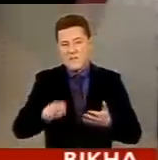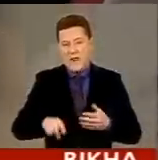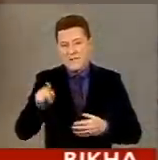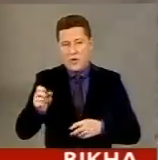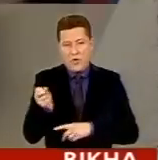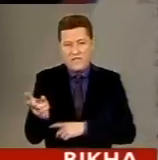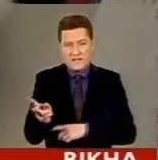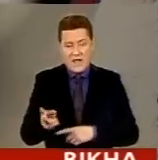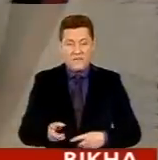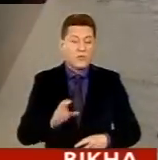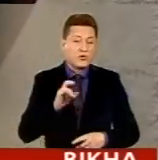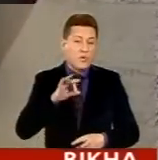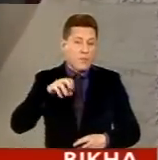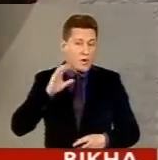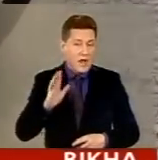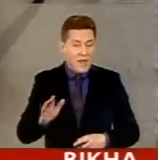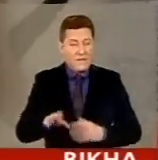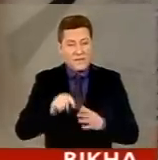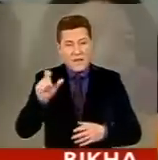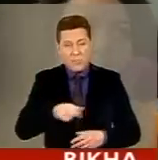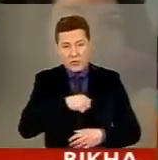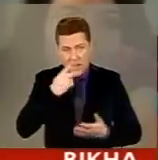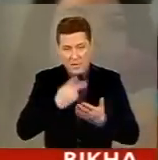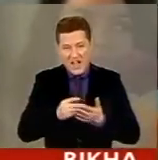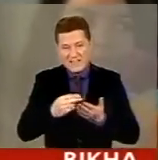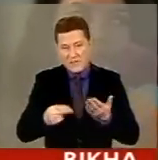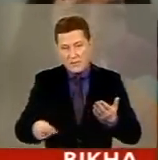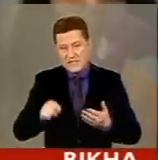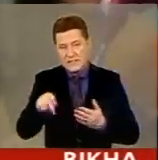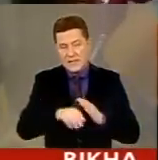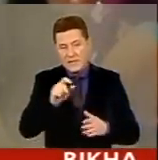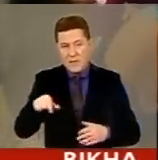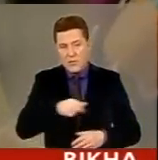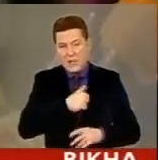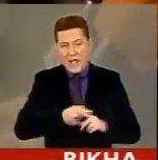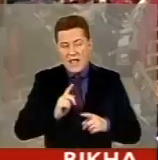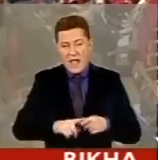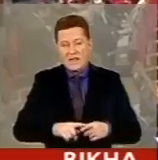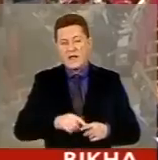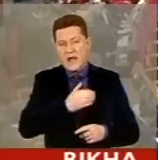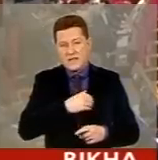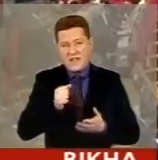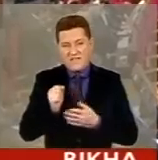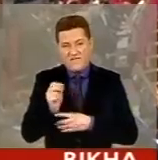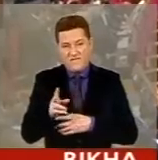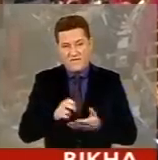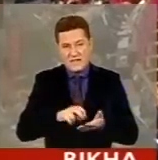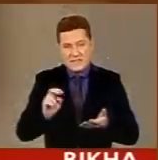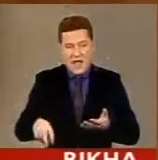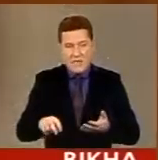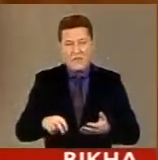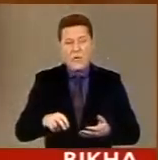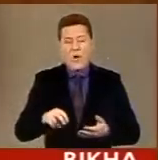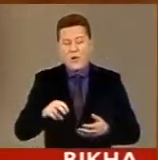відставку. Єгор Соболєв, депутат із «Самопомочі», показує підписи тих депутатів, хто за розгляд питання про відставку. Але розгляду не буде,